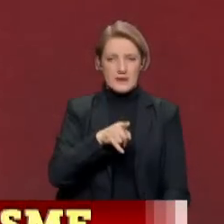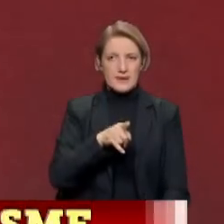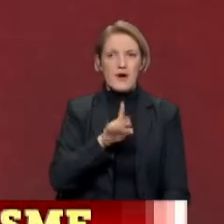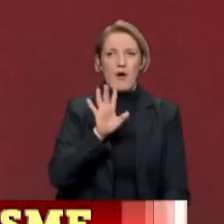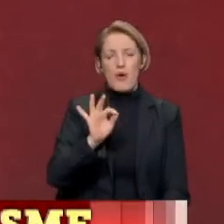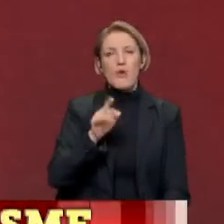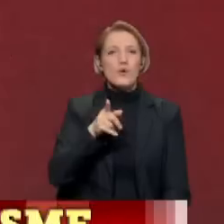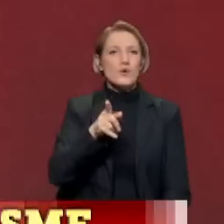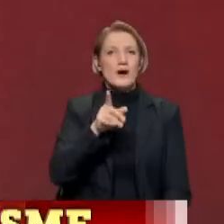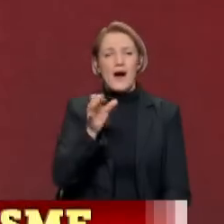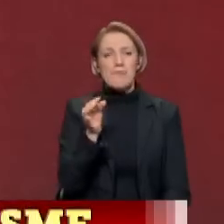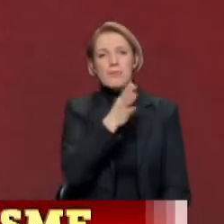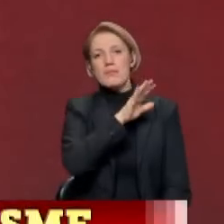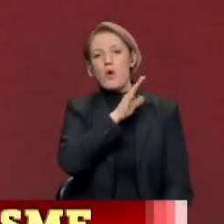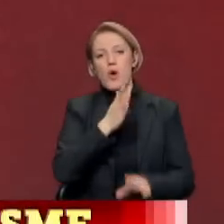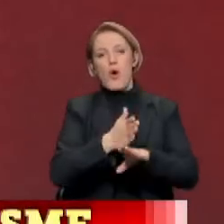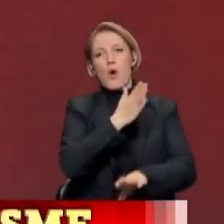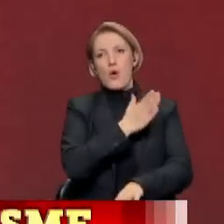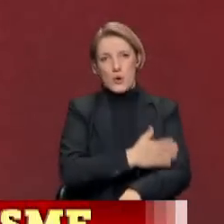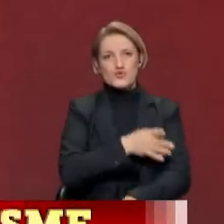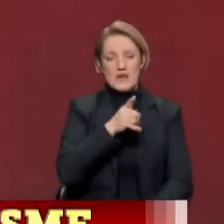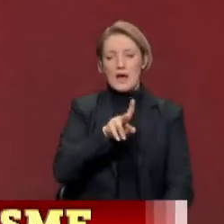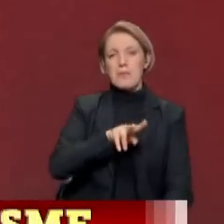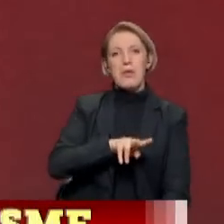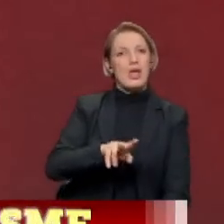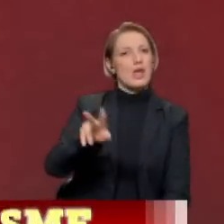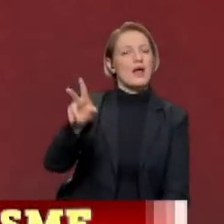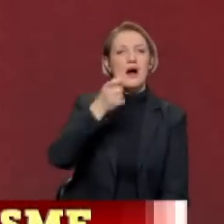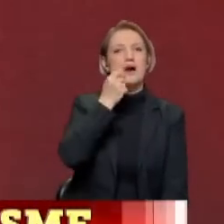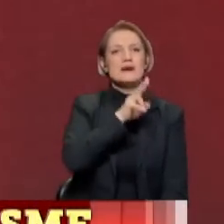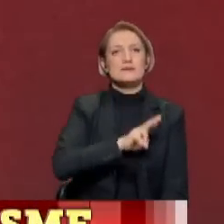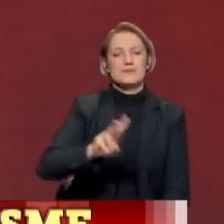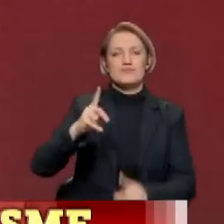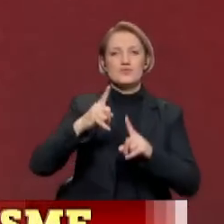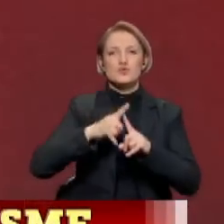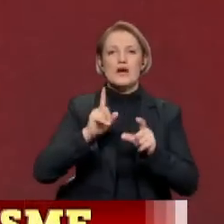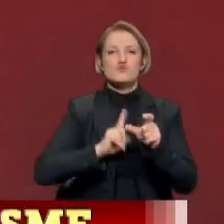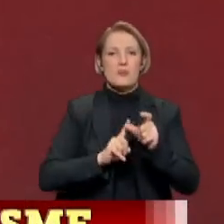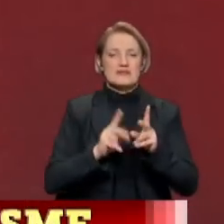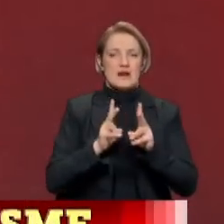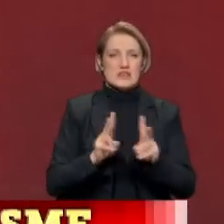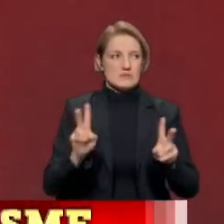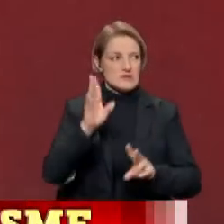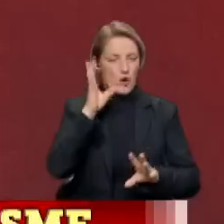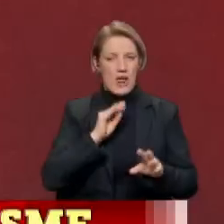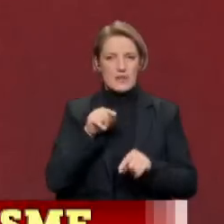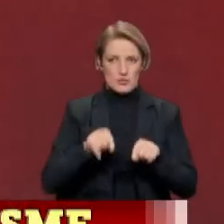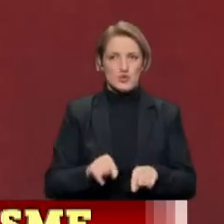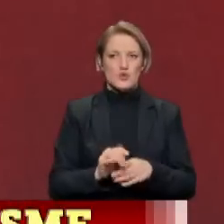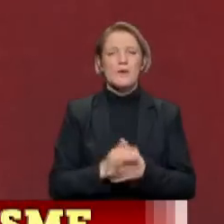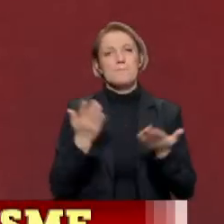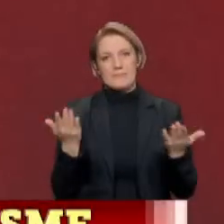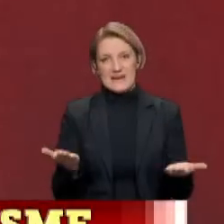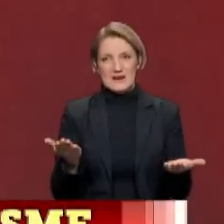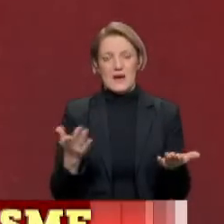çağrıdan çok önce, saatler önce yola çıkmıştı Ankara'dan. Sayın Turan Çömez'in açıklamasıyla öğrendik bunu da.